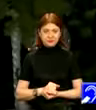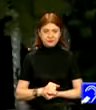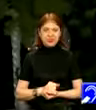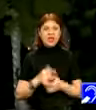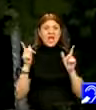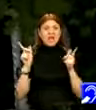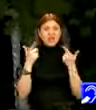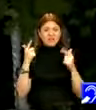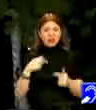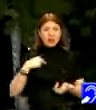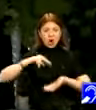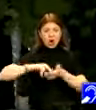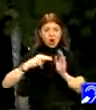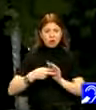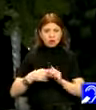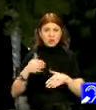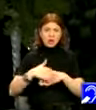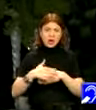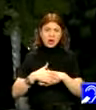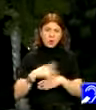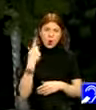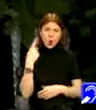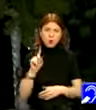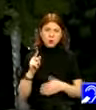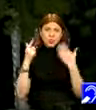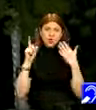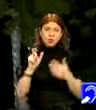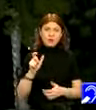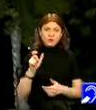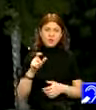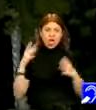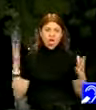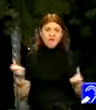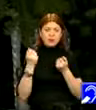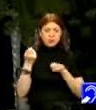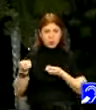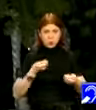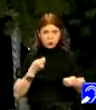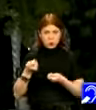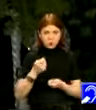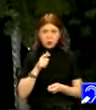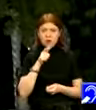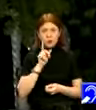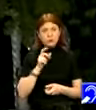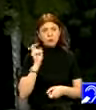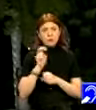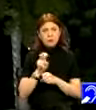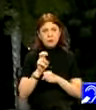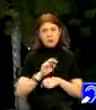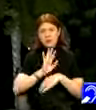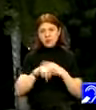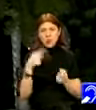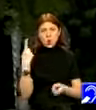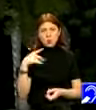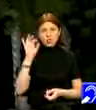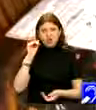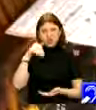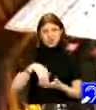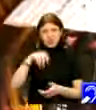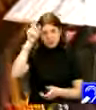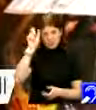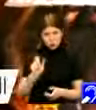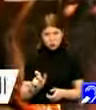De Revelion vor fi organizate aproximativ 170 de evenimente publice, la care ar putea participa peste 150.000 de